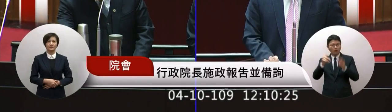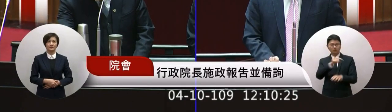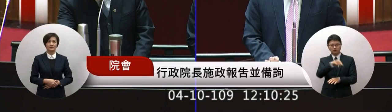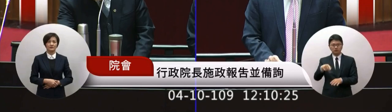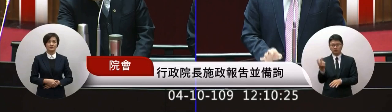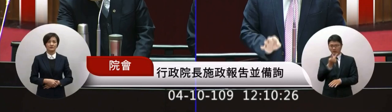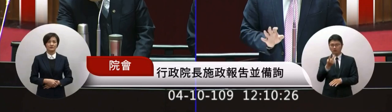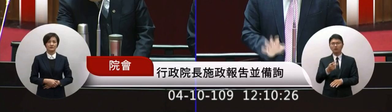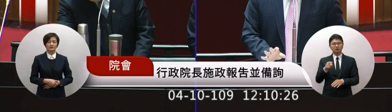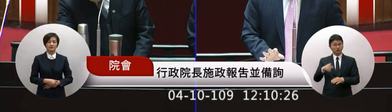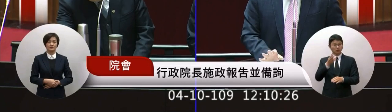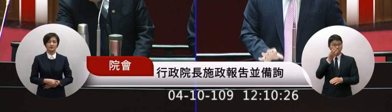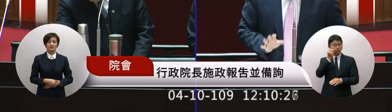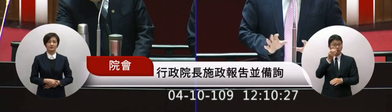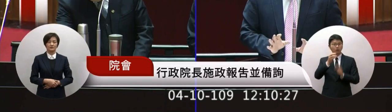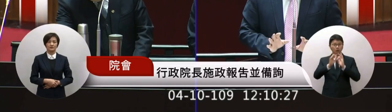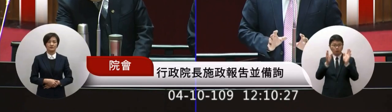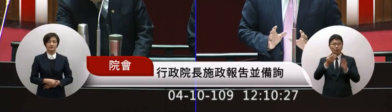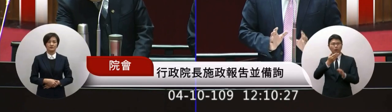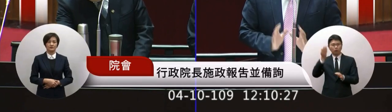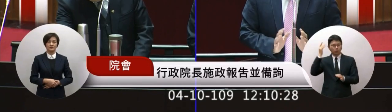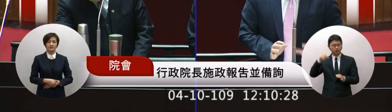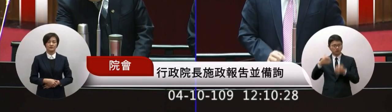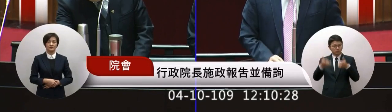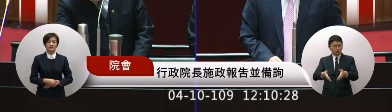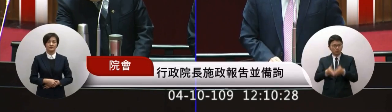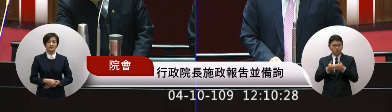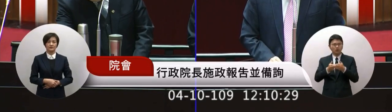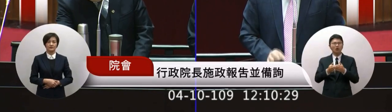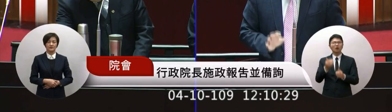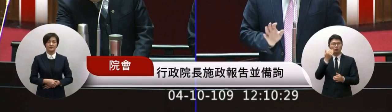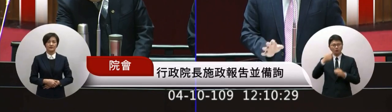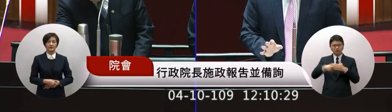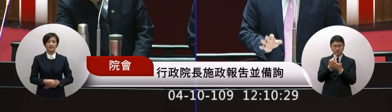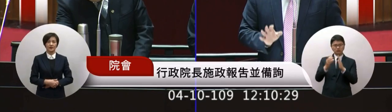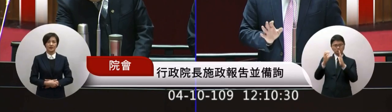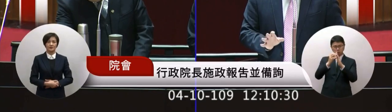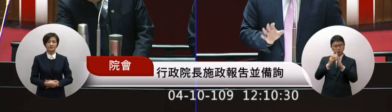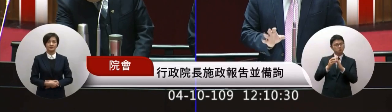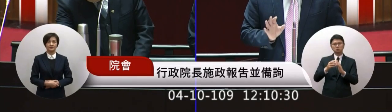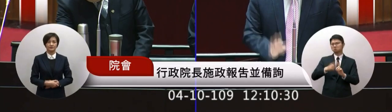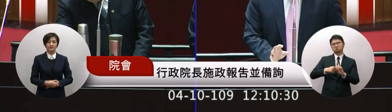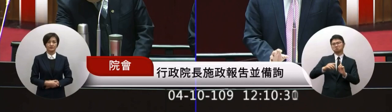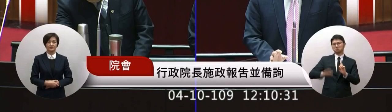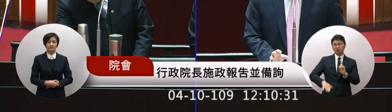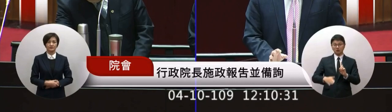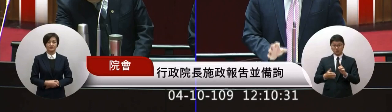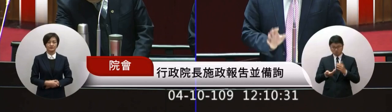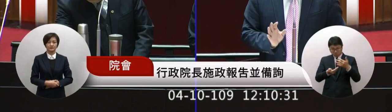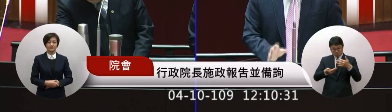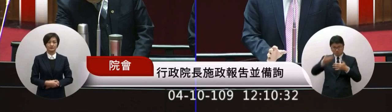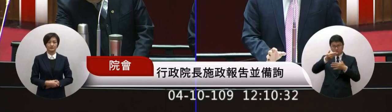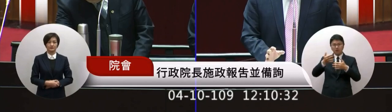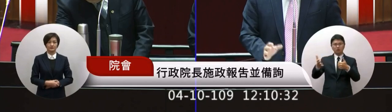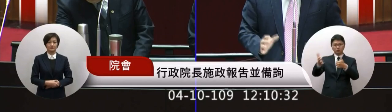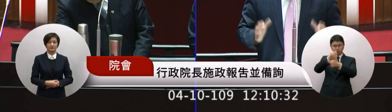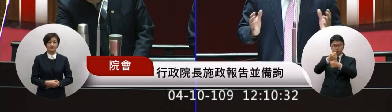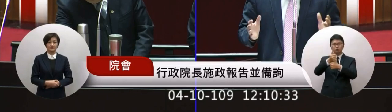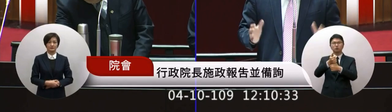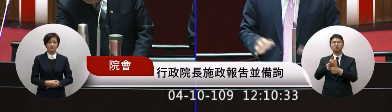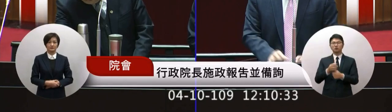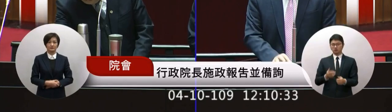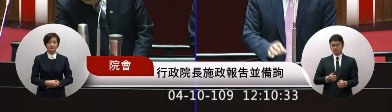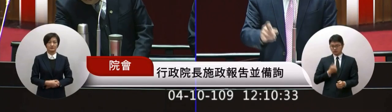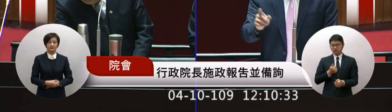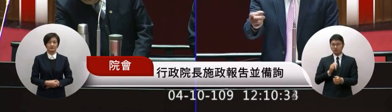常的重要。那我们观光局它的层级太低。是不是有机会把它变成观光署？好，让我们真的